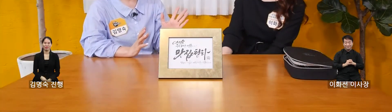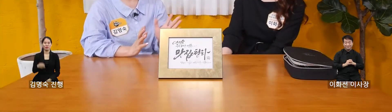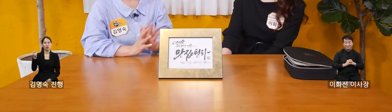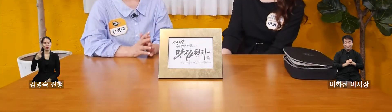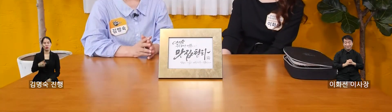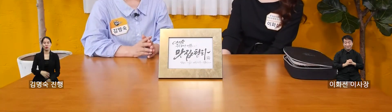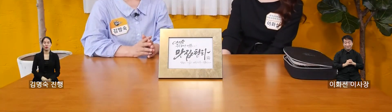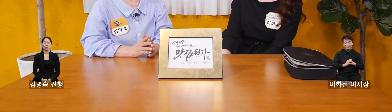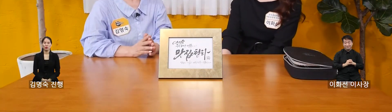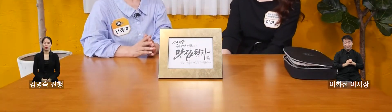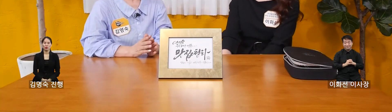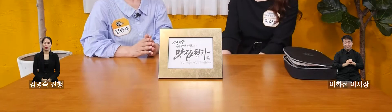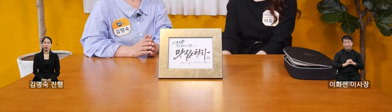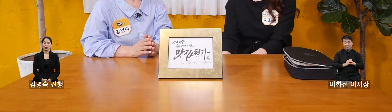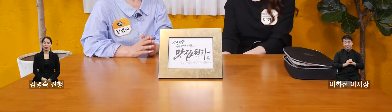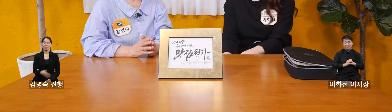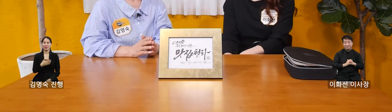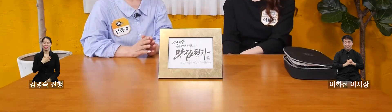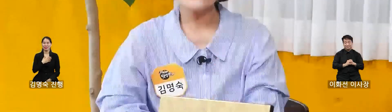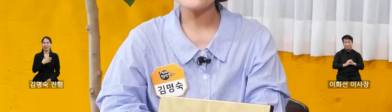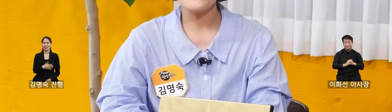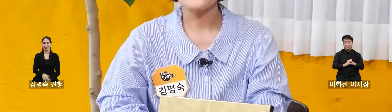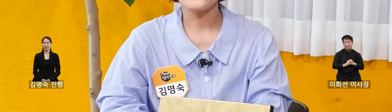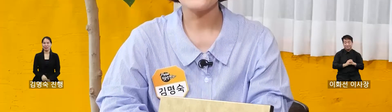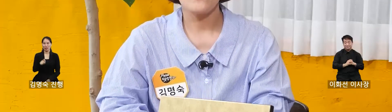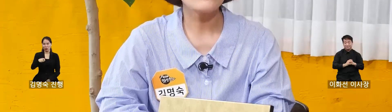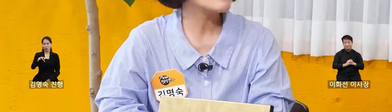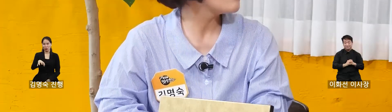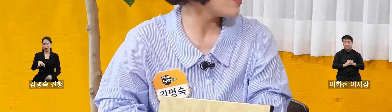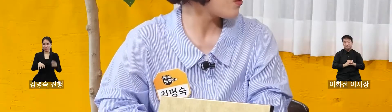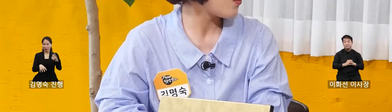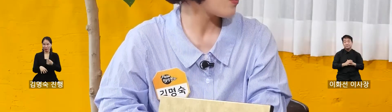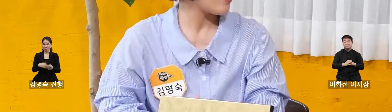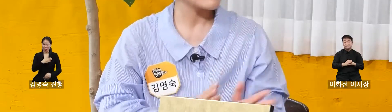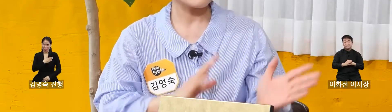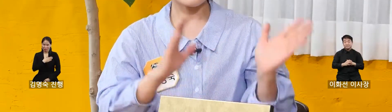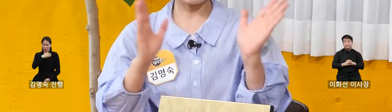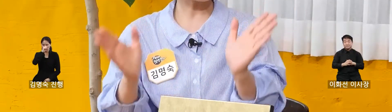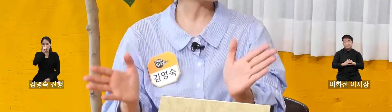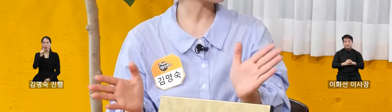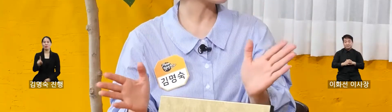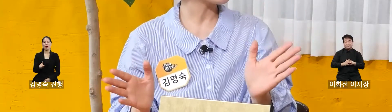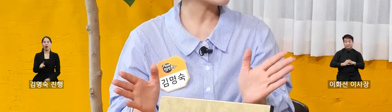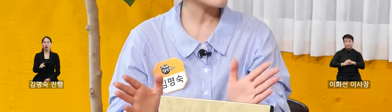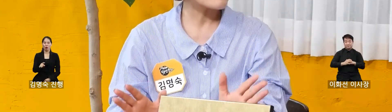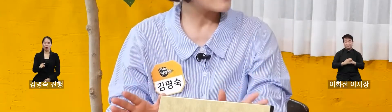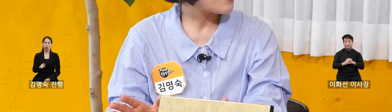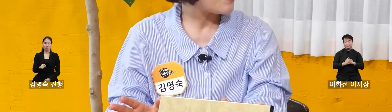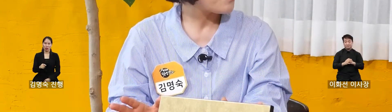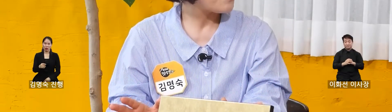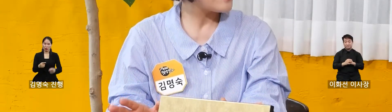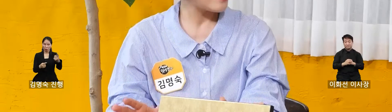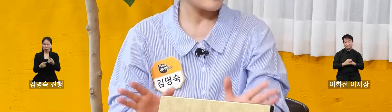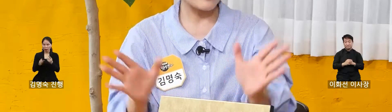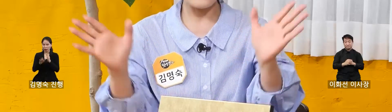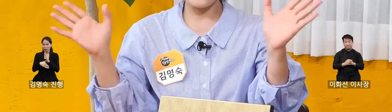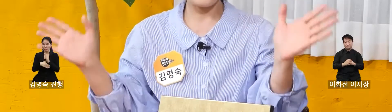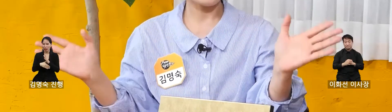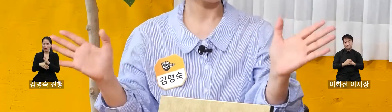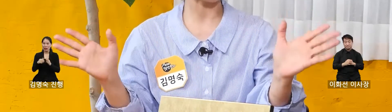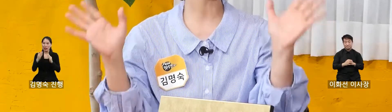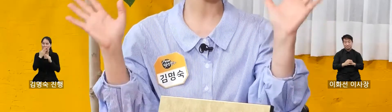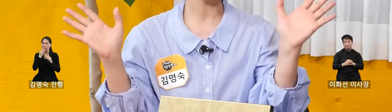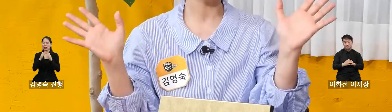그리고 일단 저는 일단 이곳에 와서 너무 기분이 좋은 게 일단 네. 딱 들어왔을 때 우리 사장님들이나